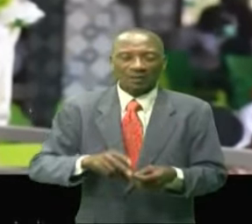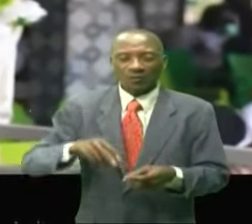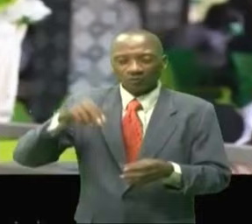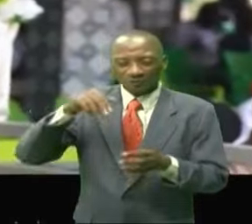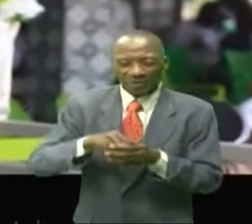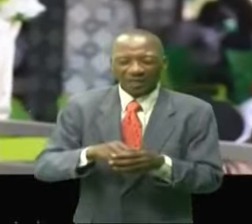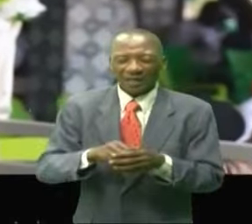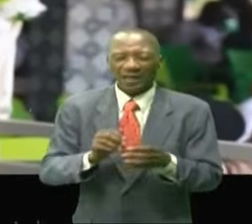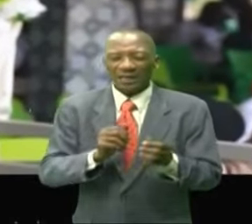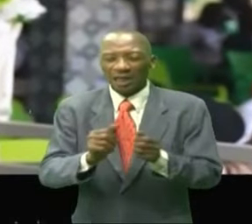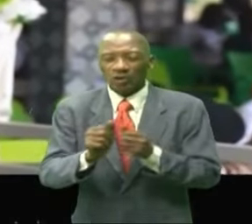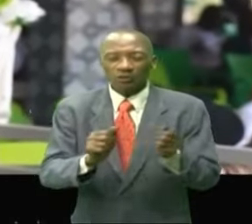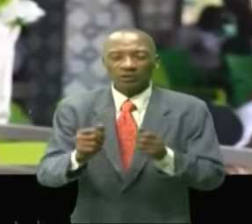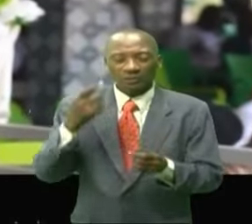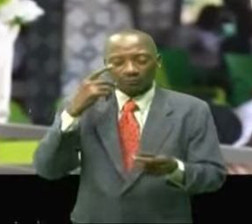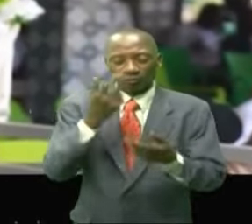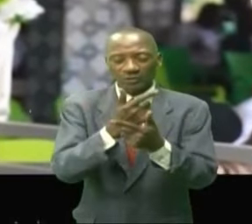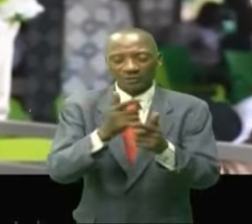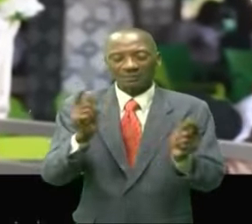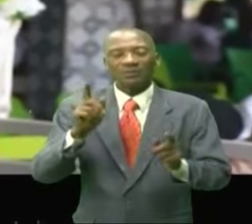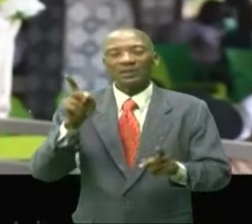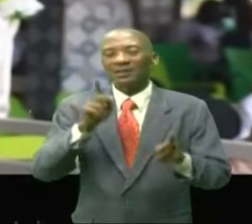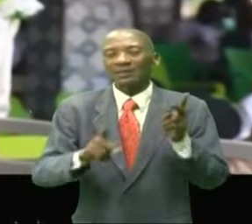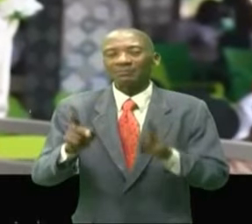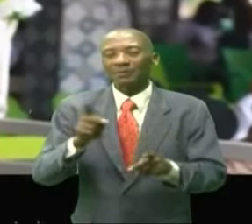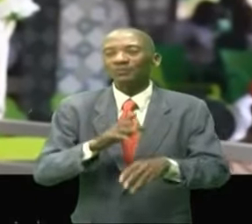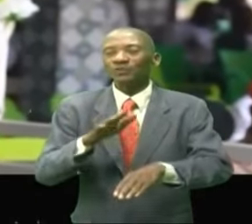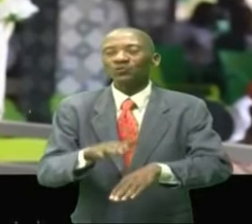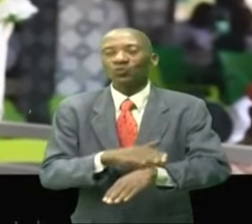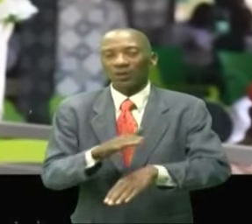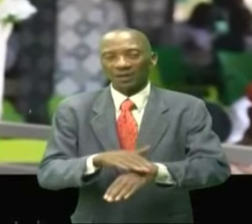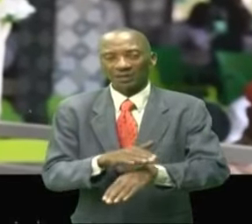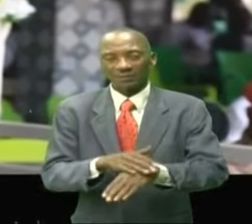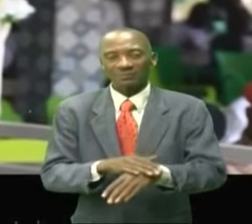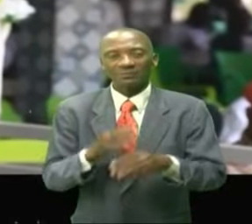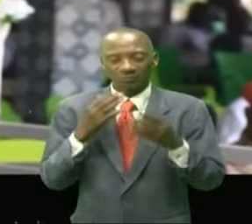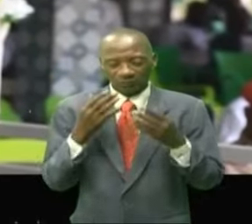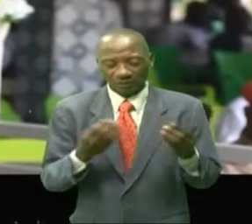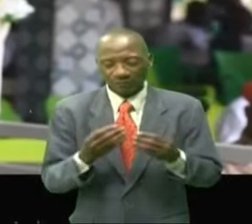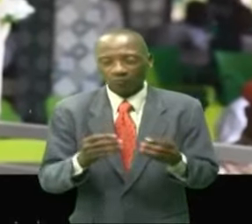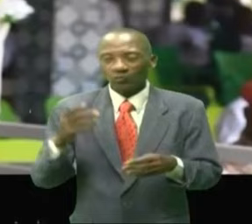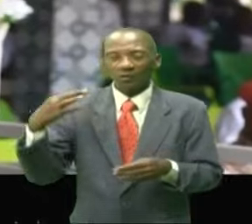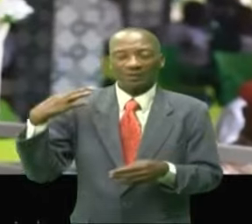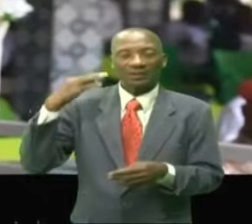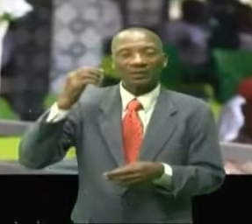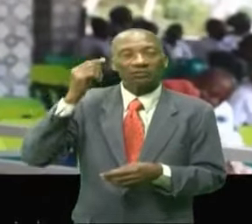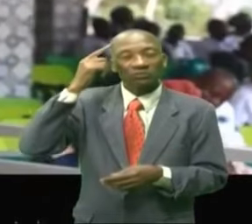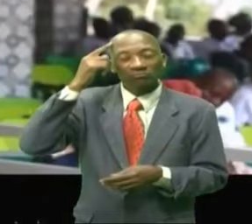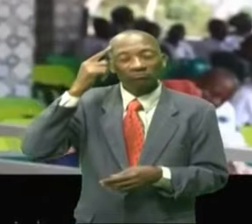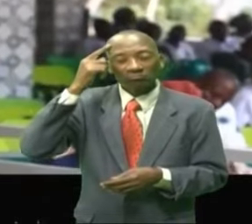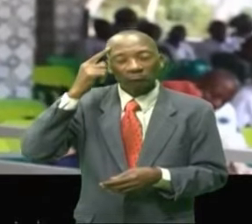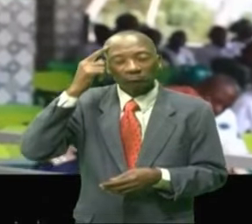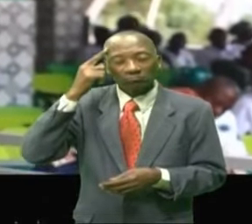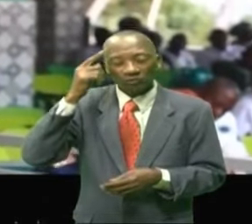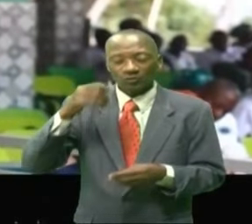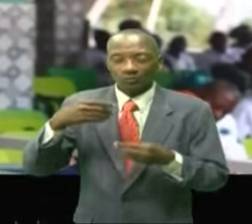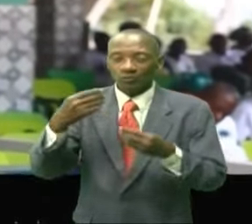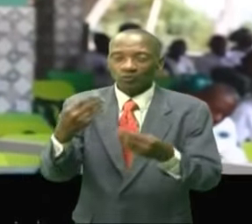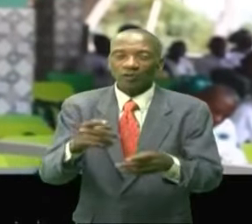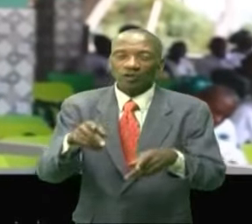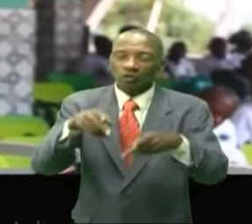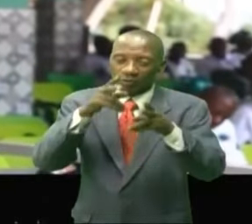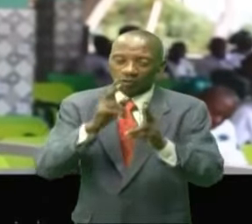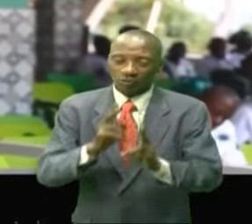étais. Ensuite, je suis venu ici à Kamba. Nous étions exclus par le gouvernement belge.